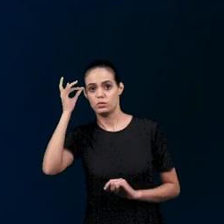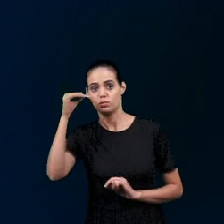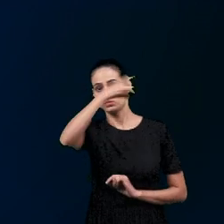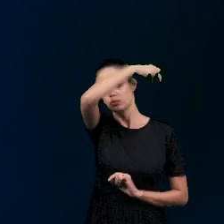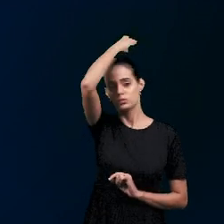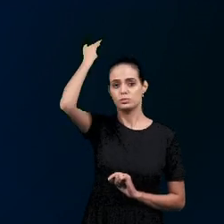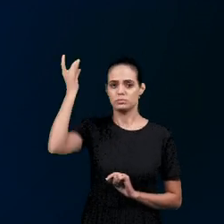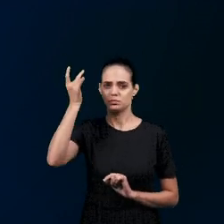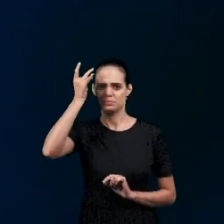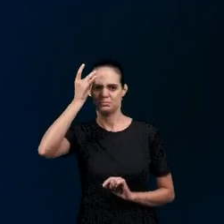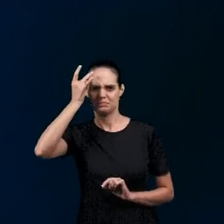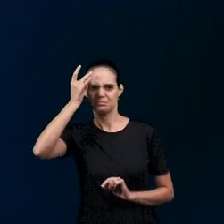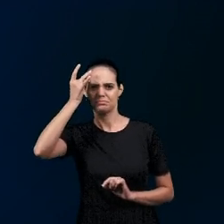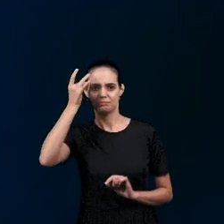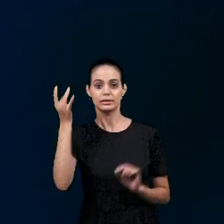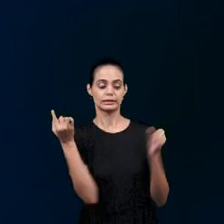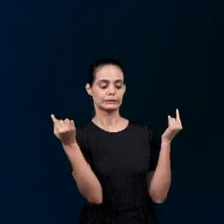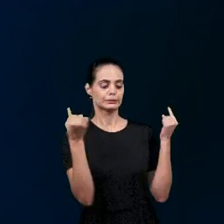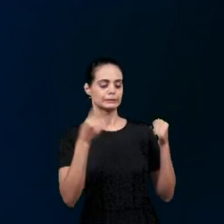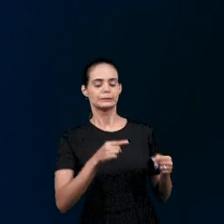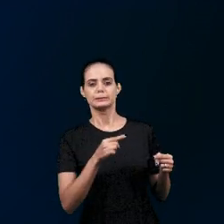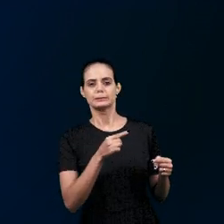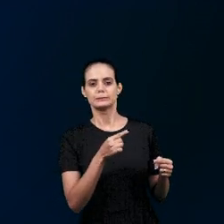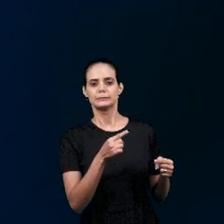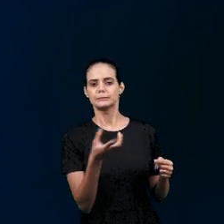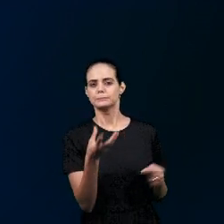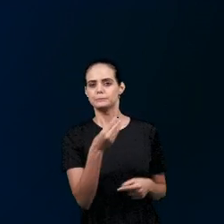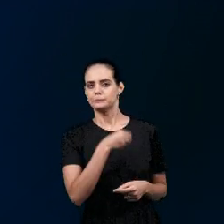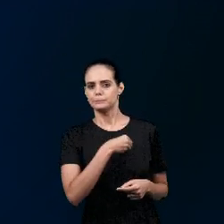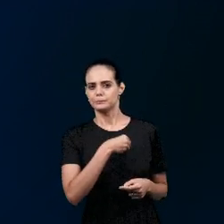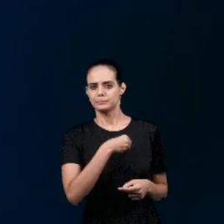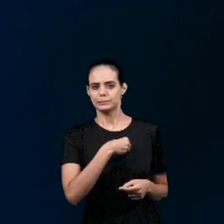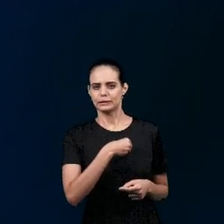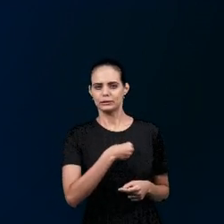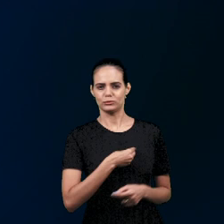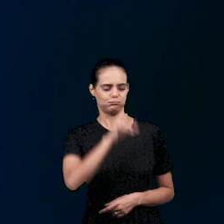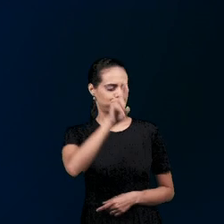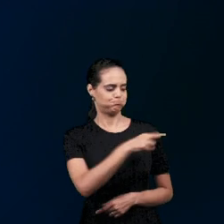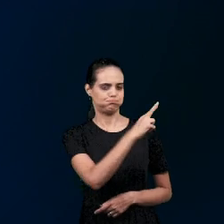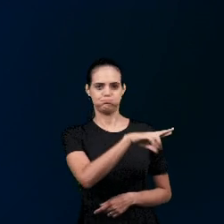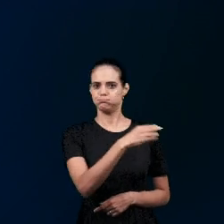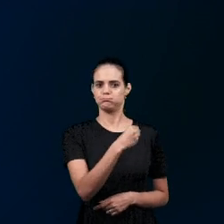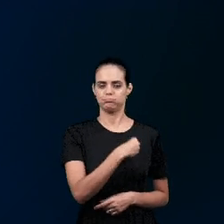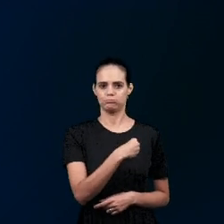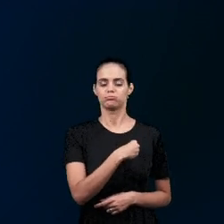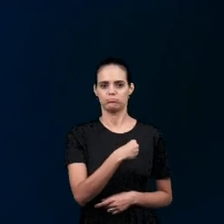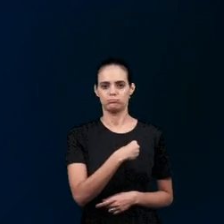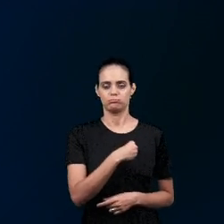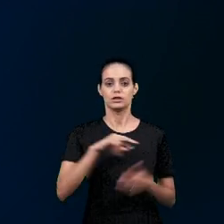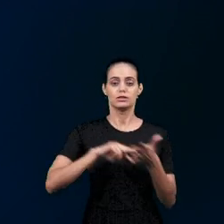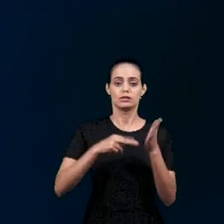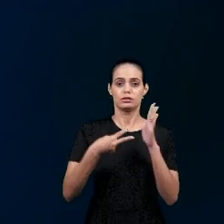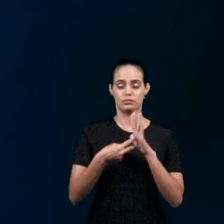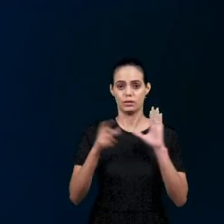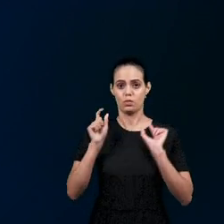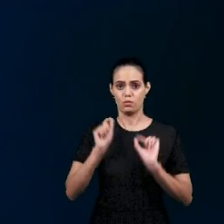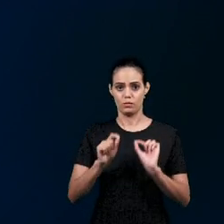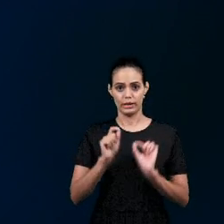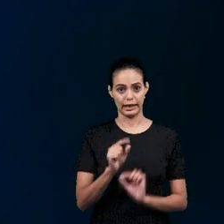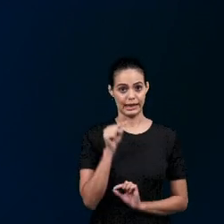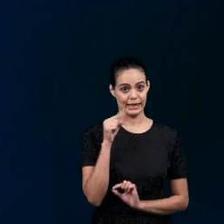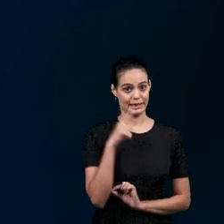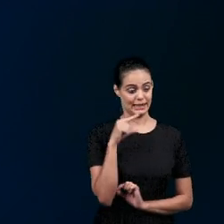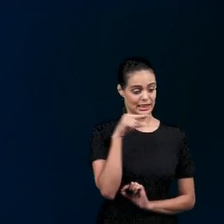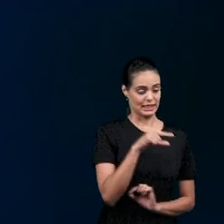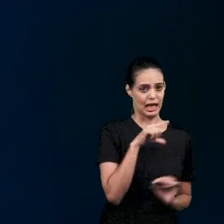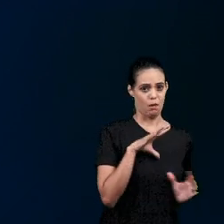il y a les vaillants qui s'opposent au monde, ceux qui viennent pour mettre dans la vie de l'Église le péché, les mauvaises